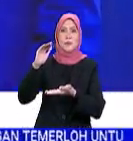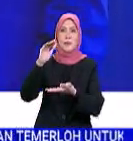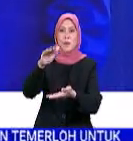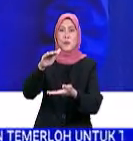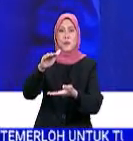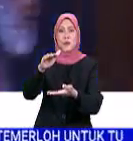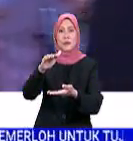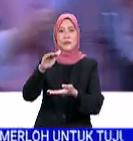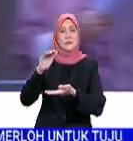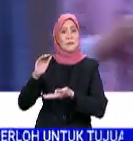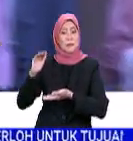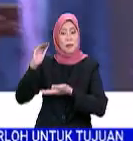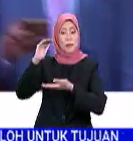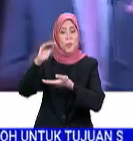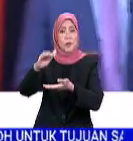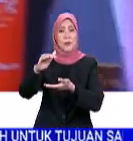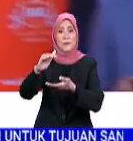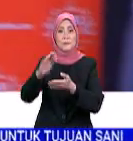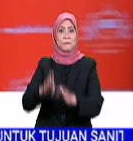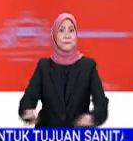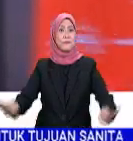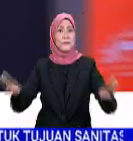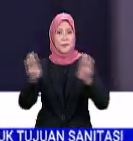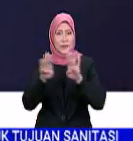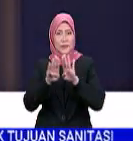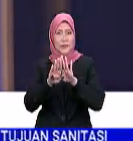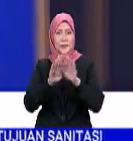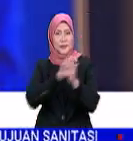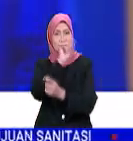broadcasting yang mempunyai kewibawaan